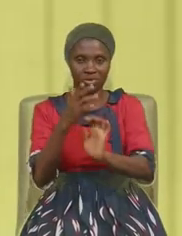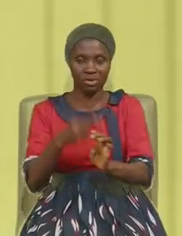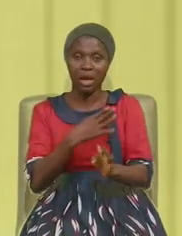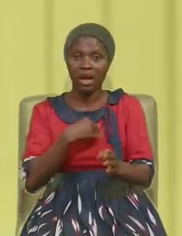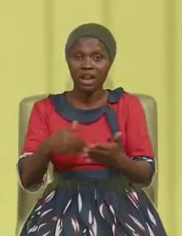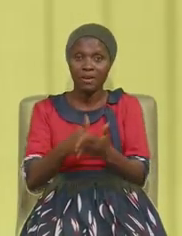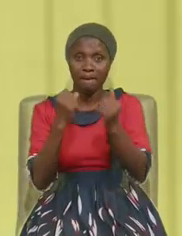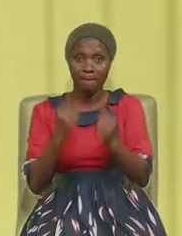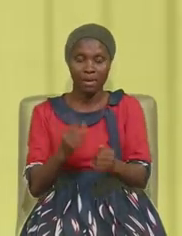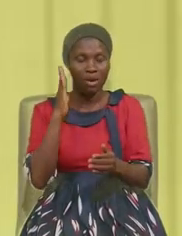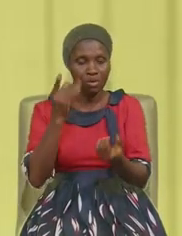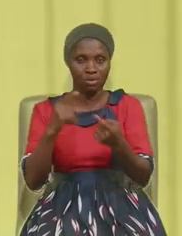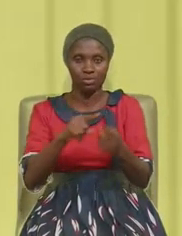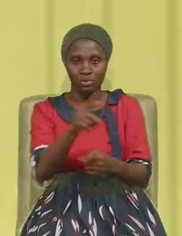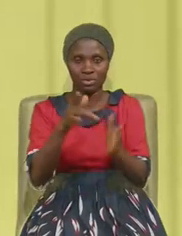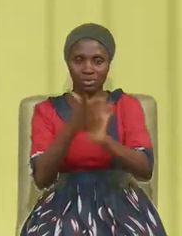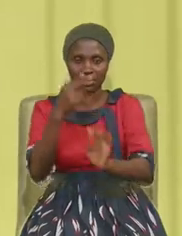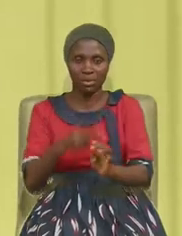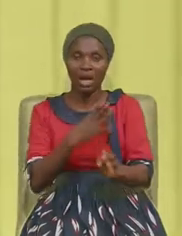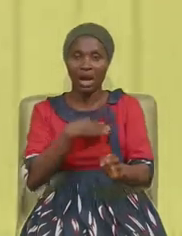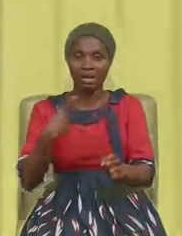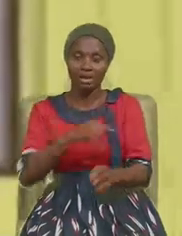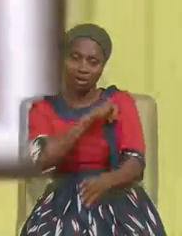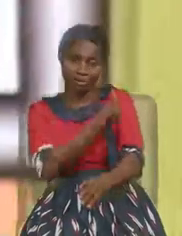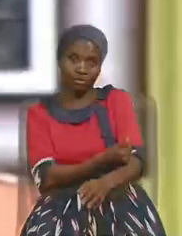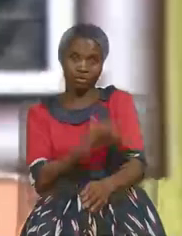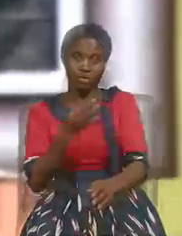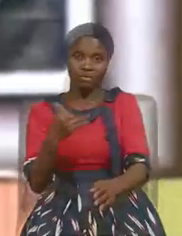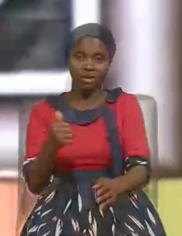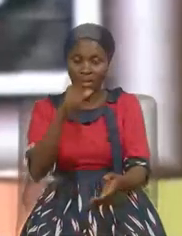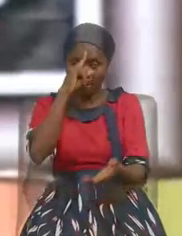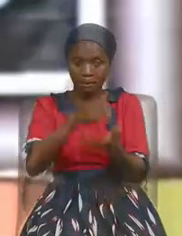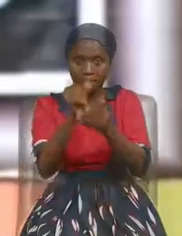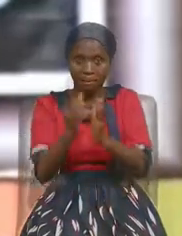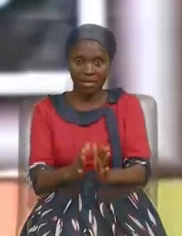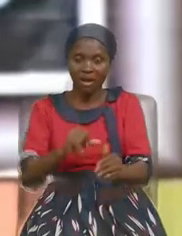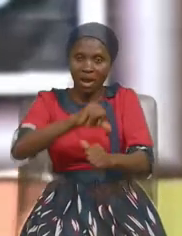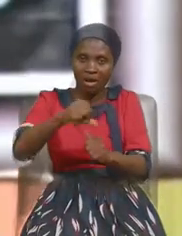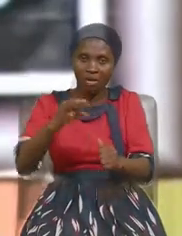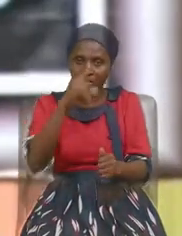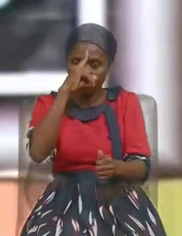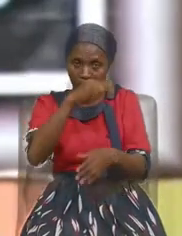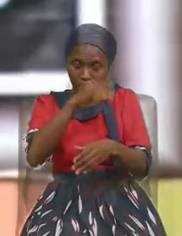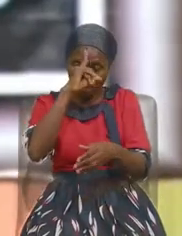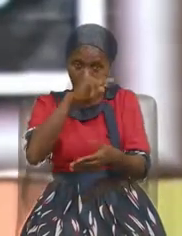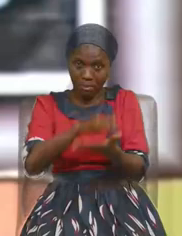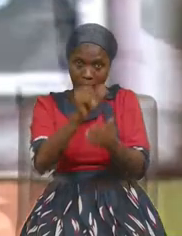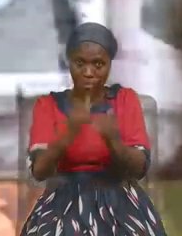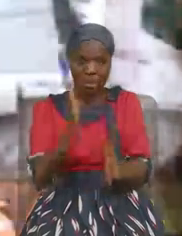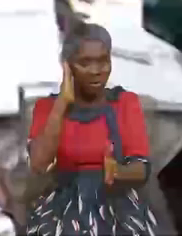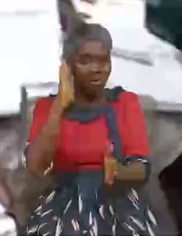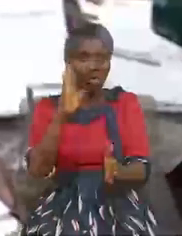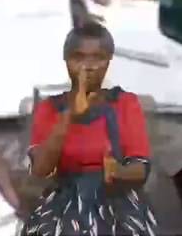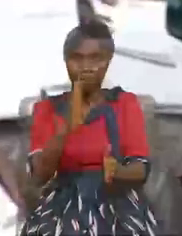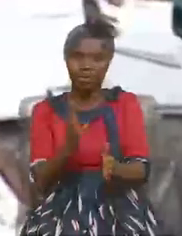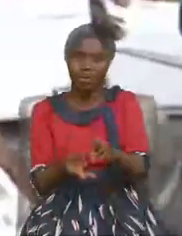en toi. Et l'autorité de croyant avec l'onction de croyant seront multipliées dans ta vie au nom de Jésus.